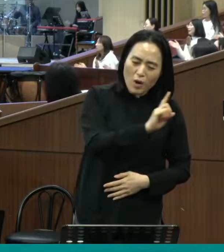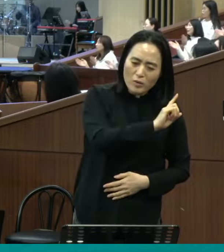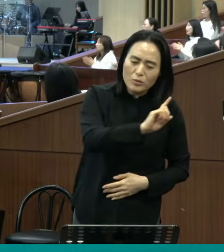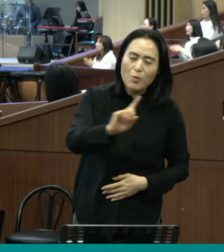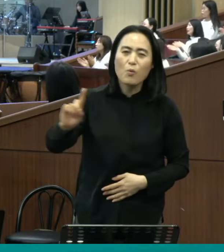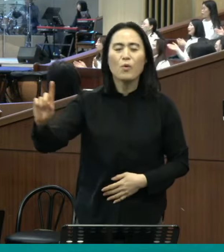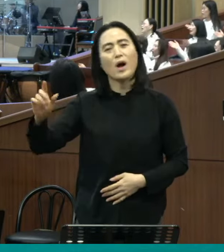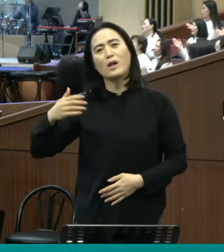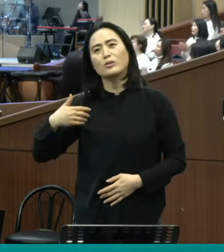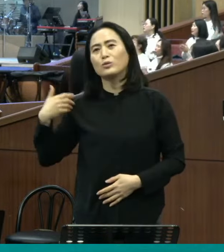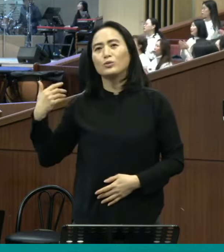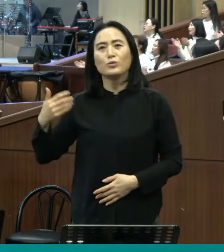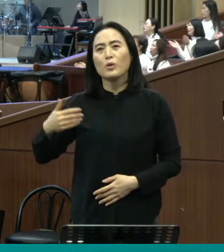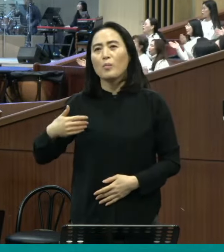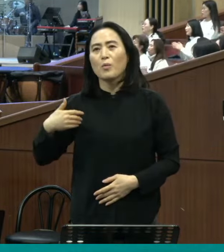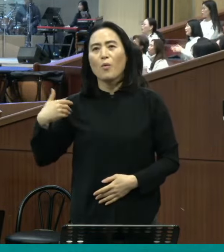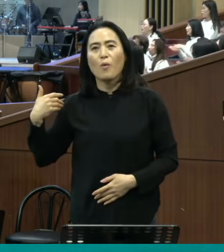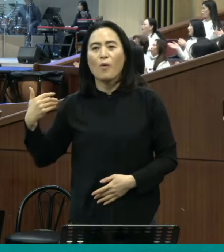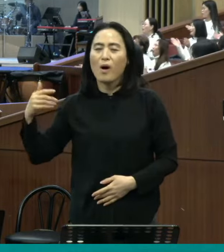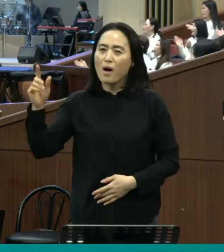아무것도 알 수 없고